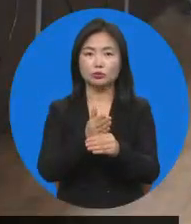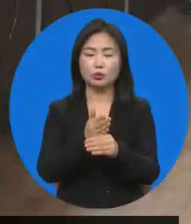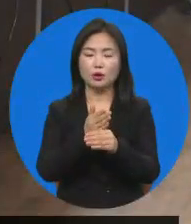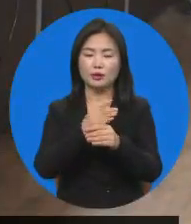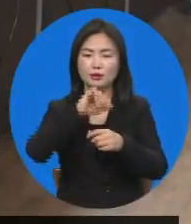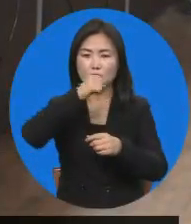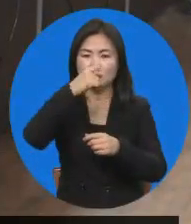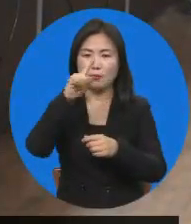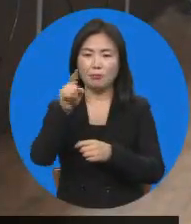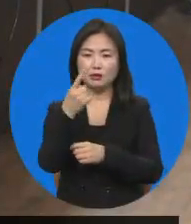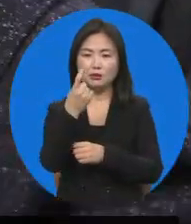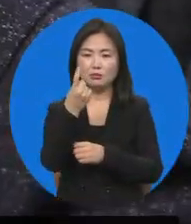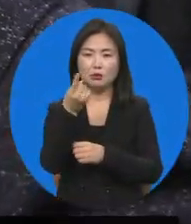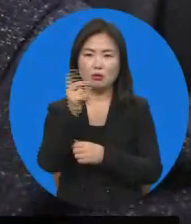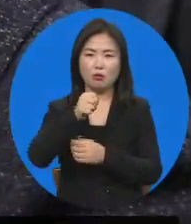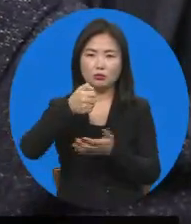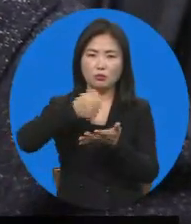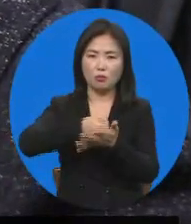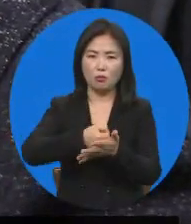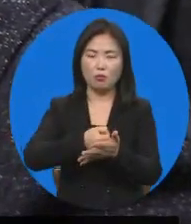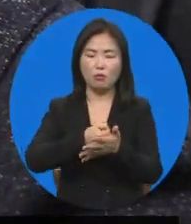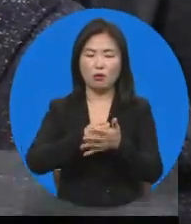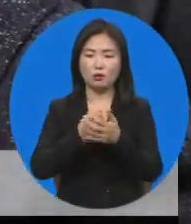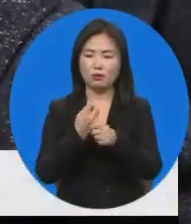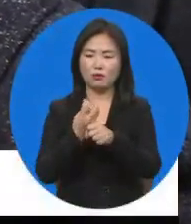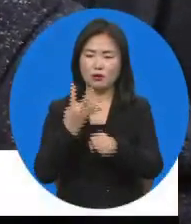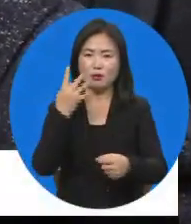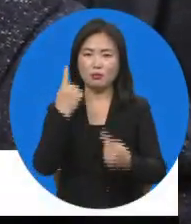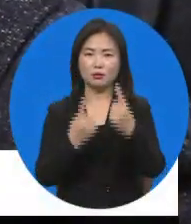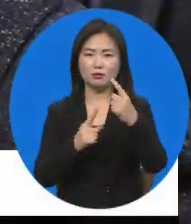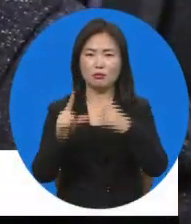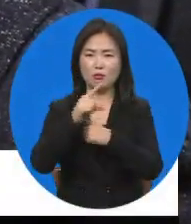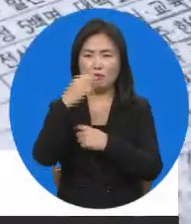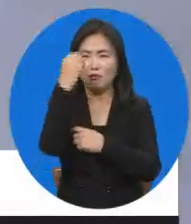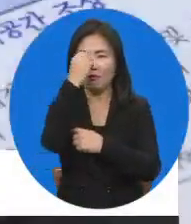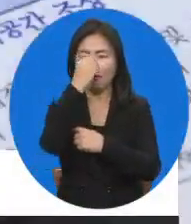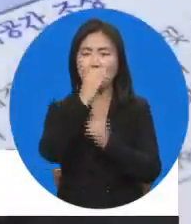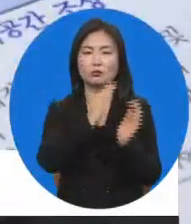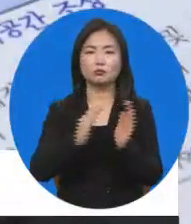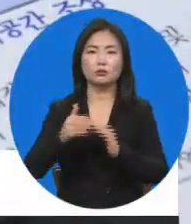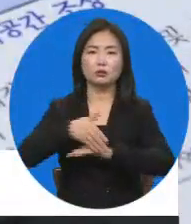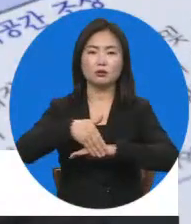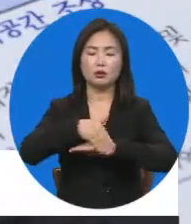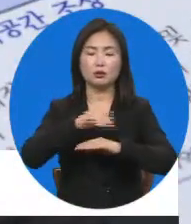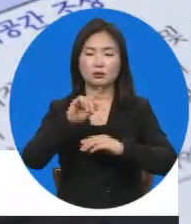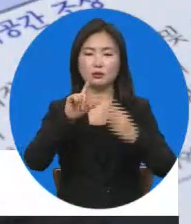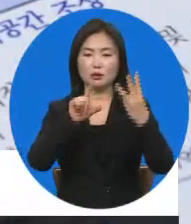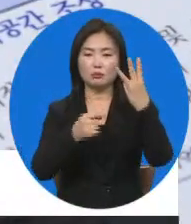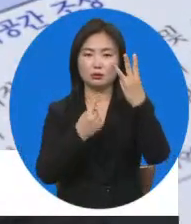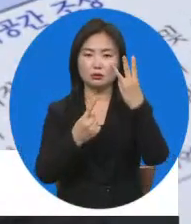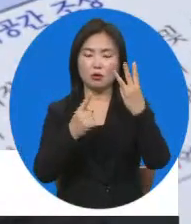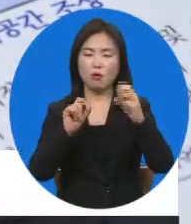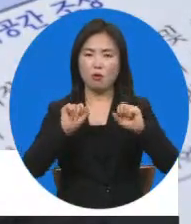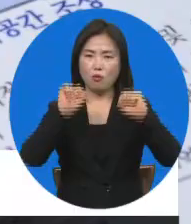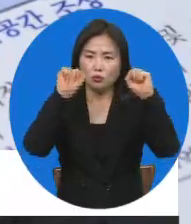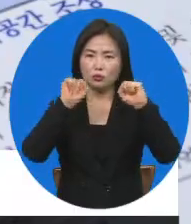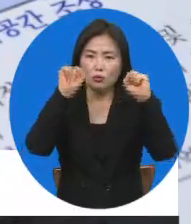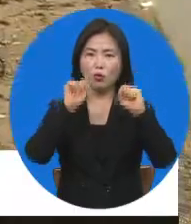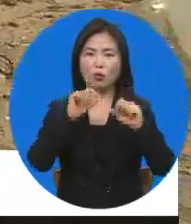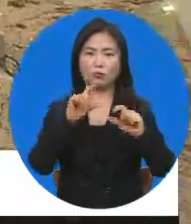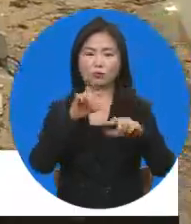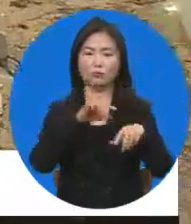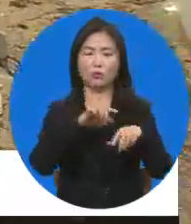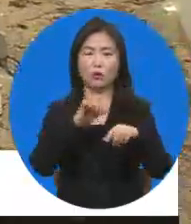예산 111억 오늘 배정에 어느 해보다 성대하게 치릅니다 삼일 만세 운동 기념식과 재현 행사 에